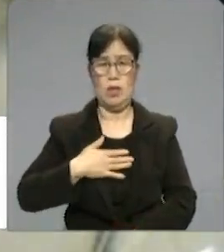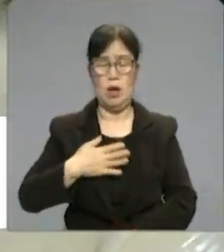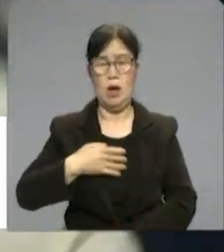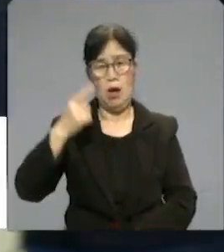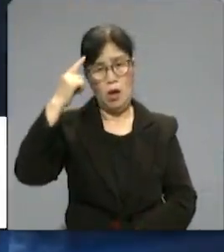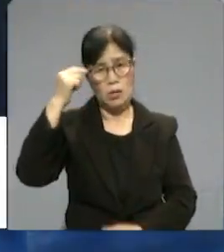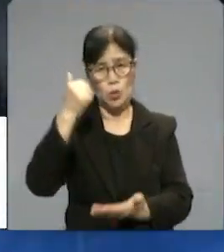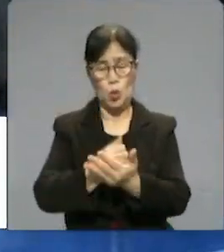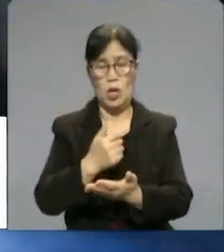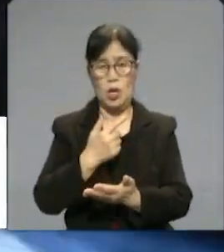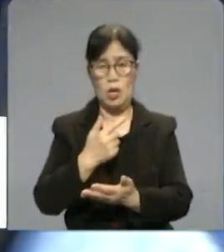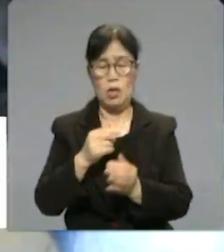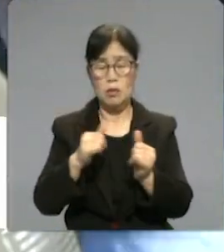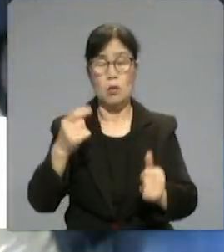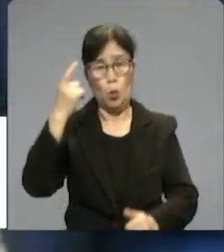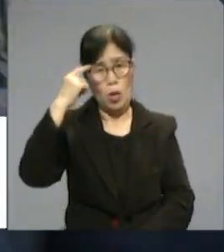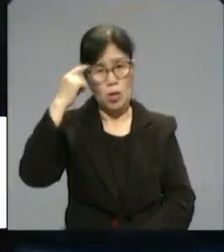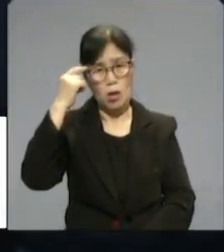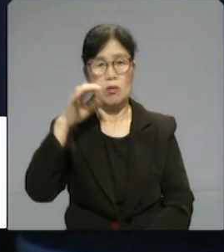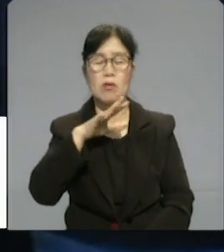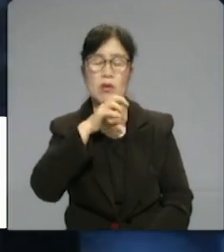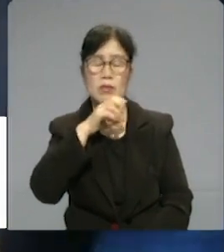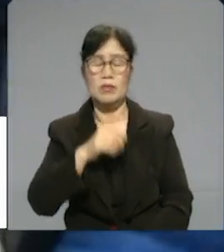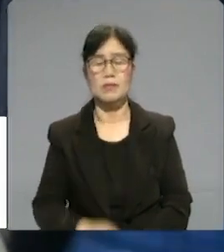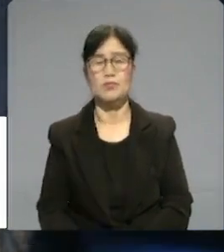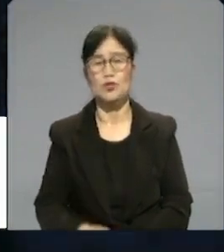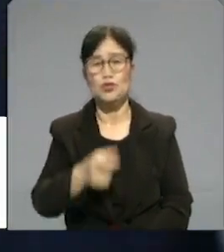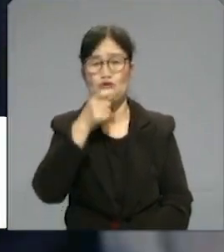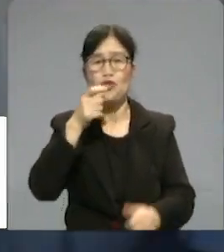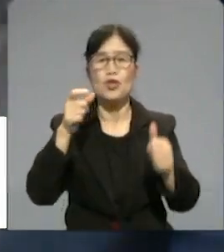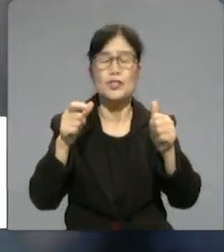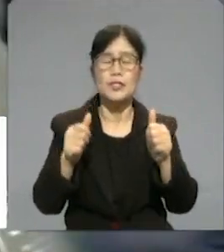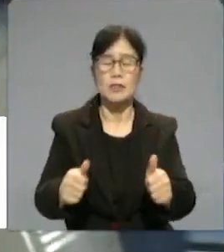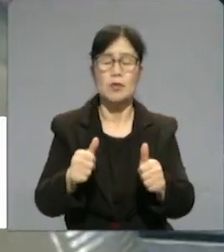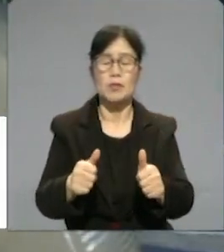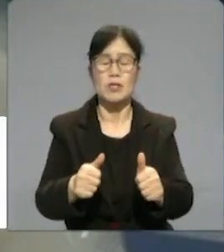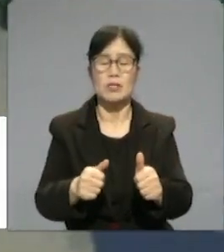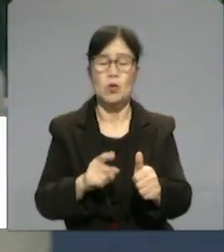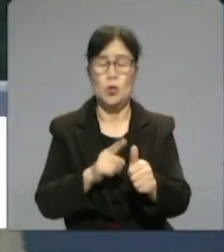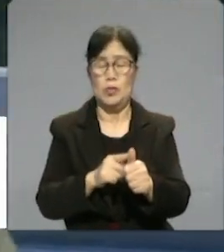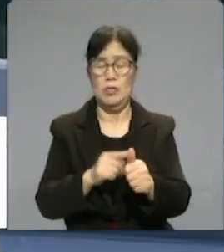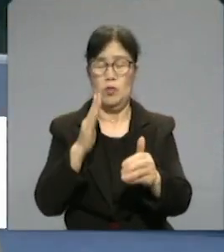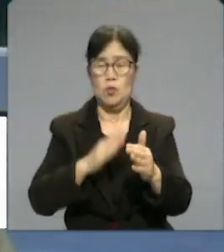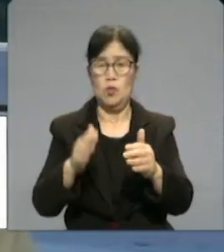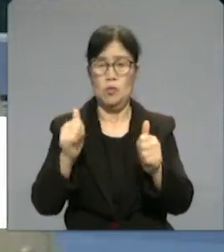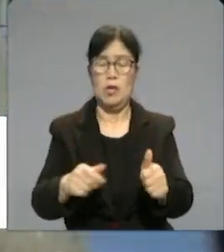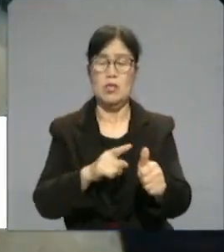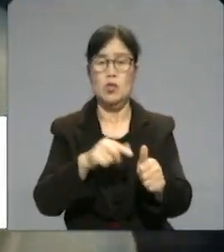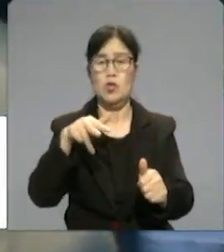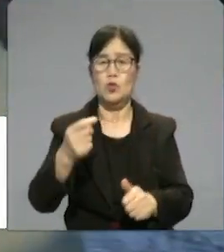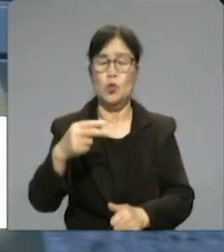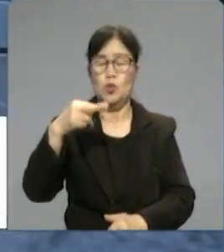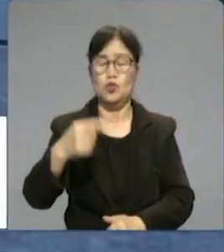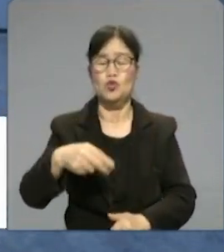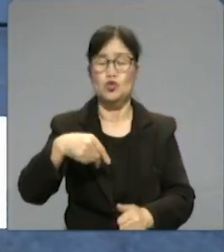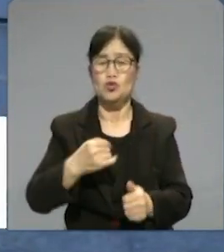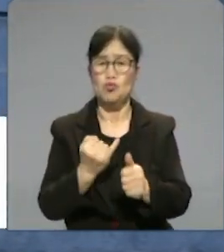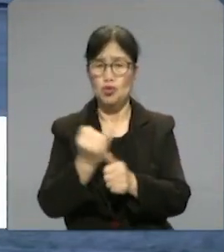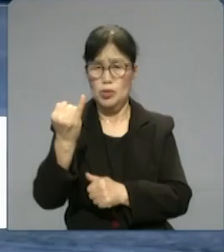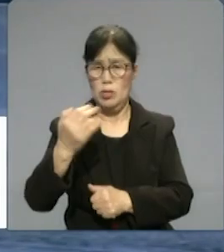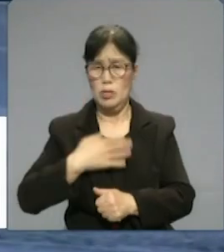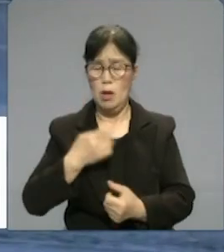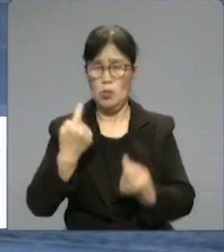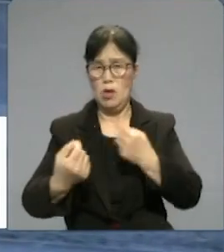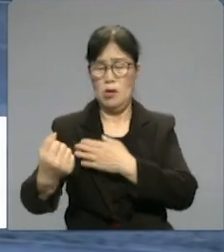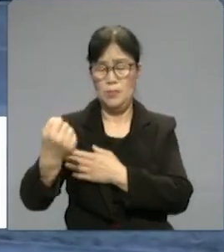죄인이냐 ja 항의했습니다 수원지법 형상수 2부 심리로 진행된 공판에서 조두순은 부인의 자신보다 힘이